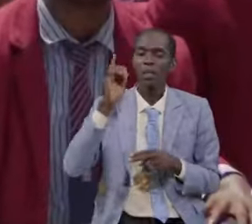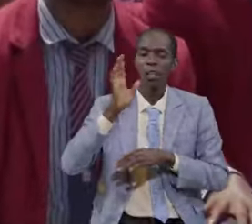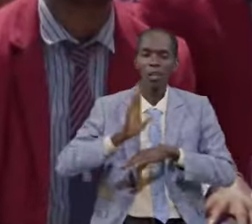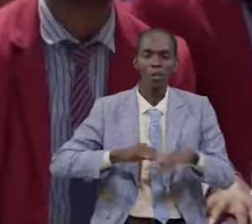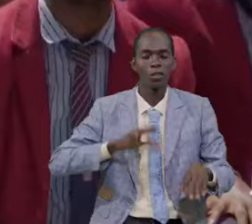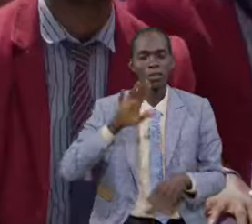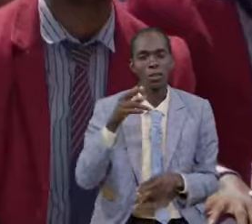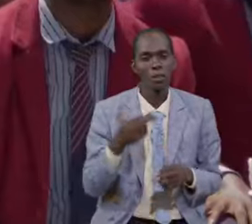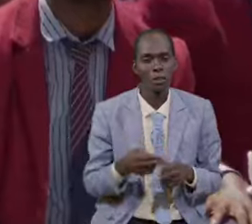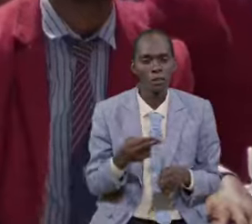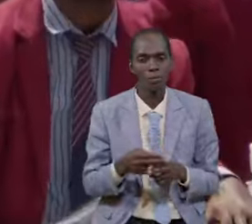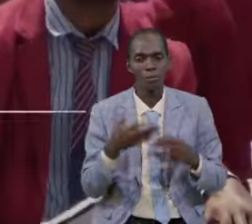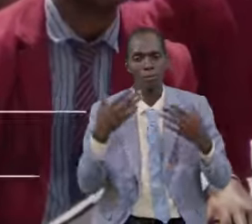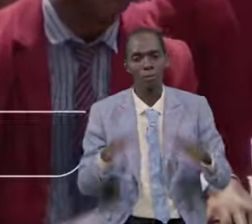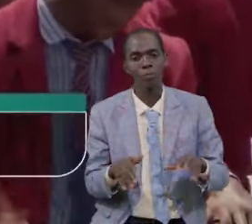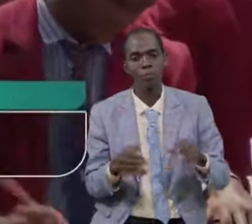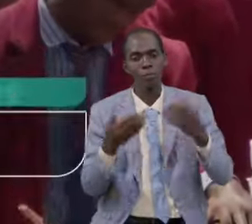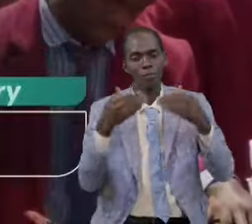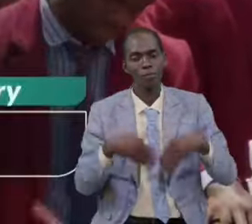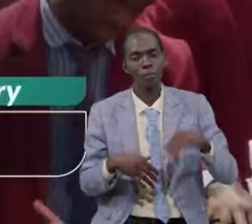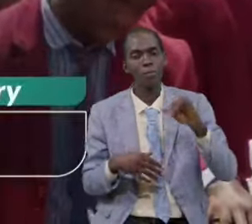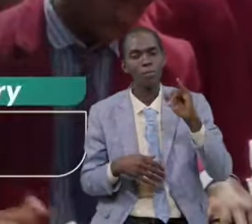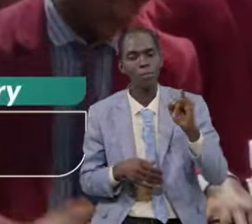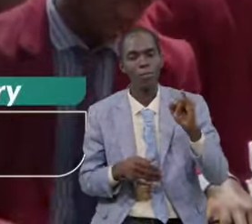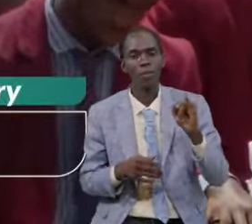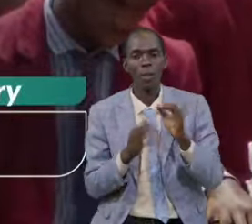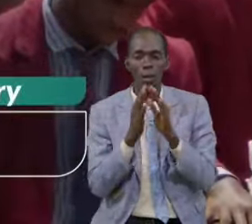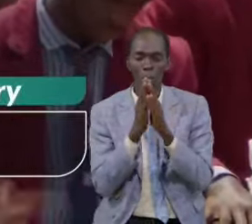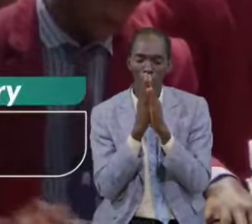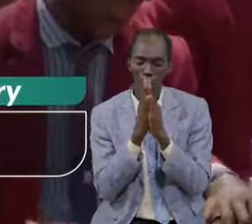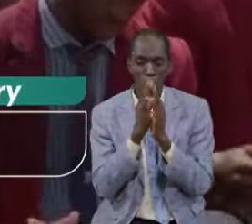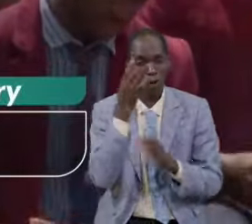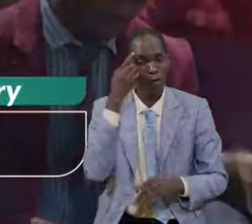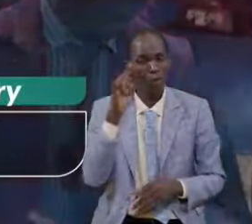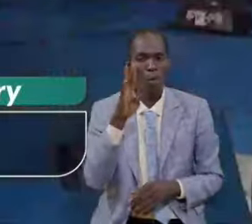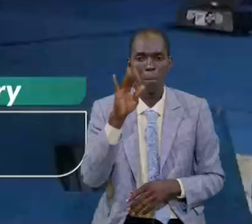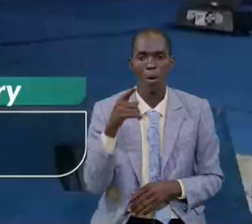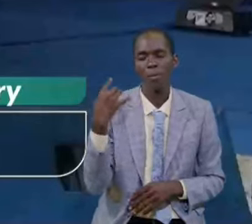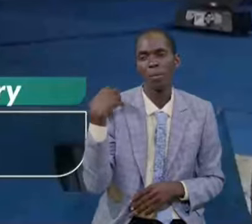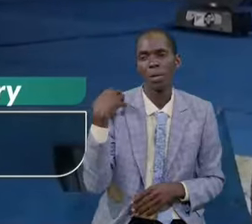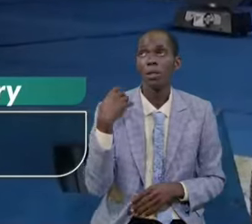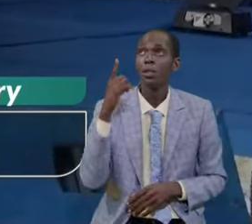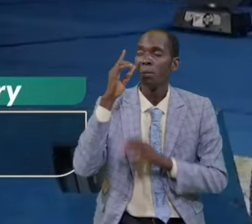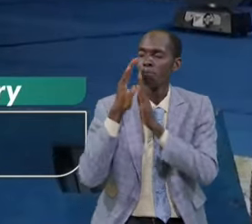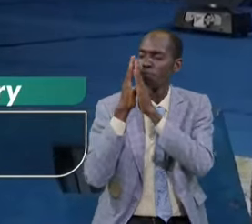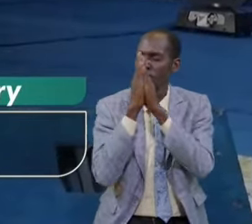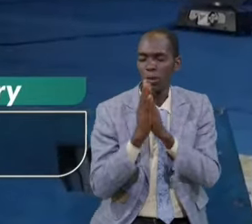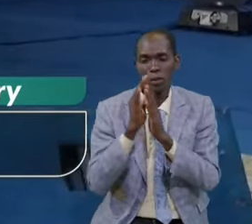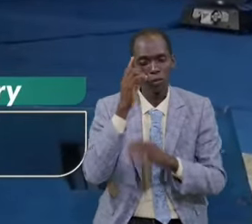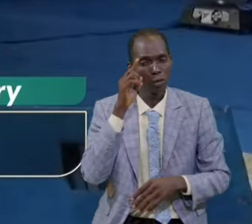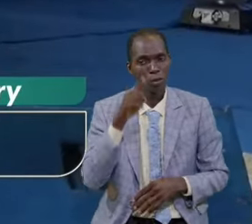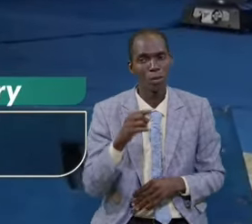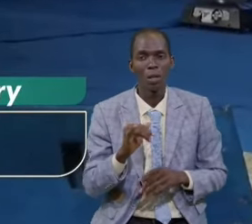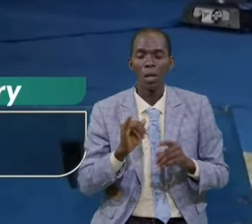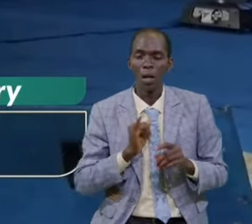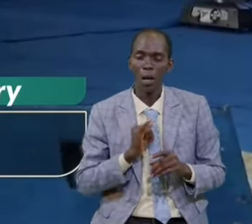maître. Le I, intercédé par le maître, intercède pour toi. Je